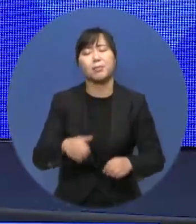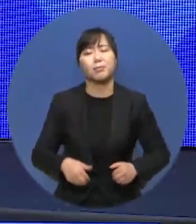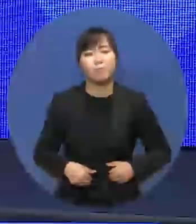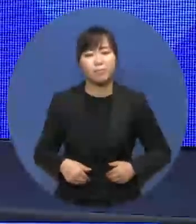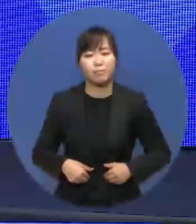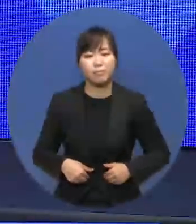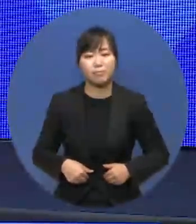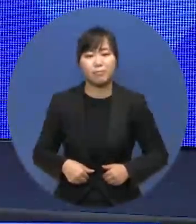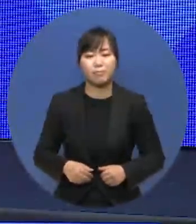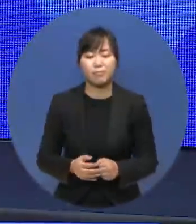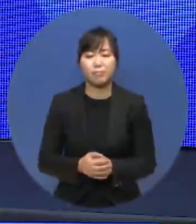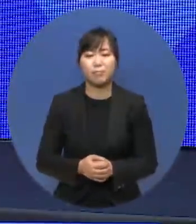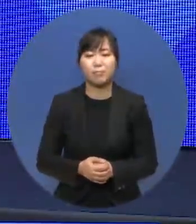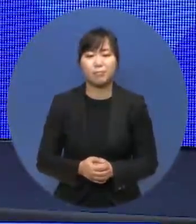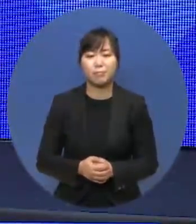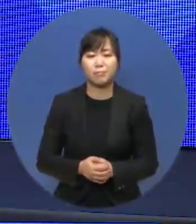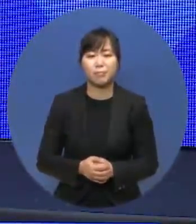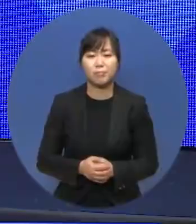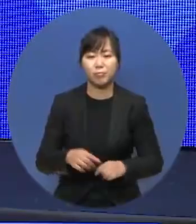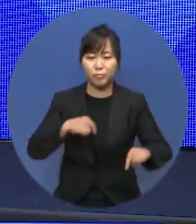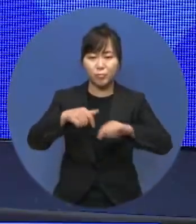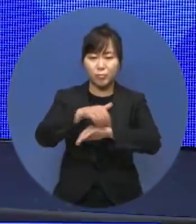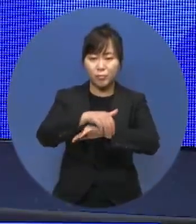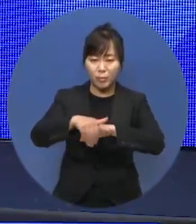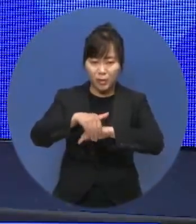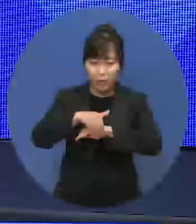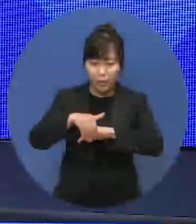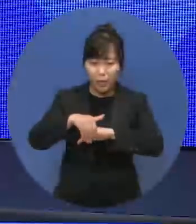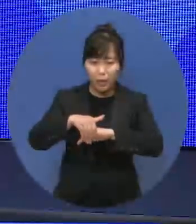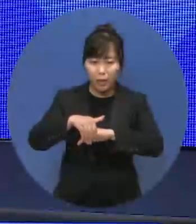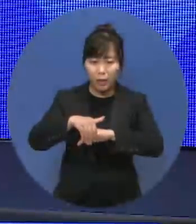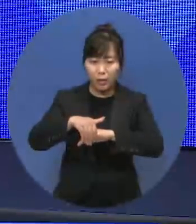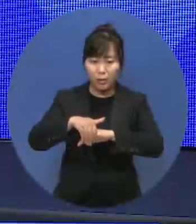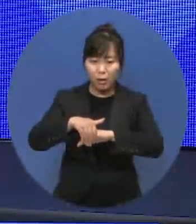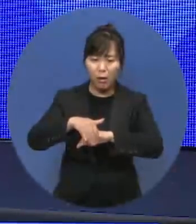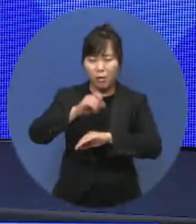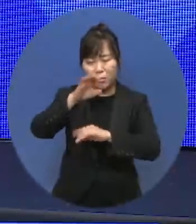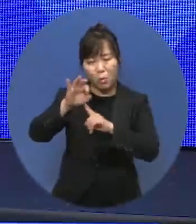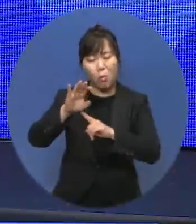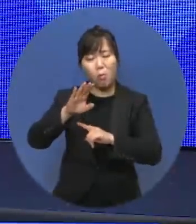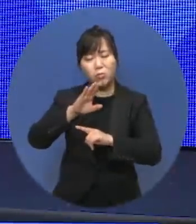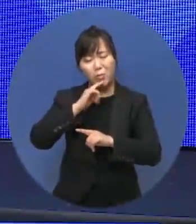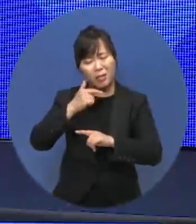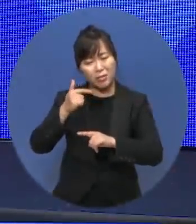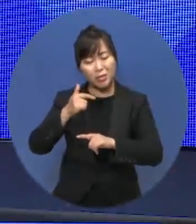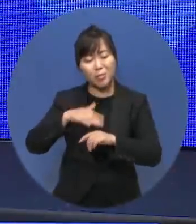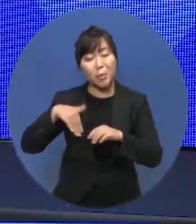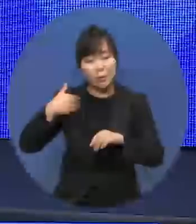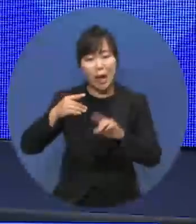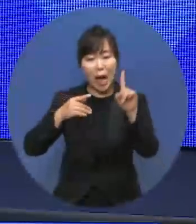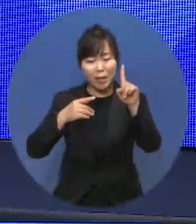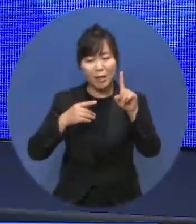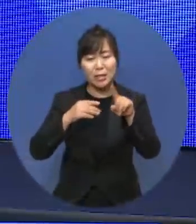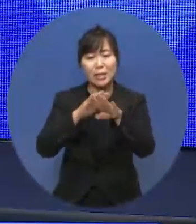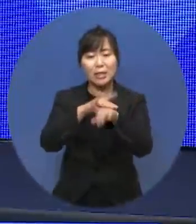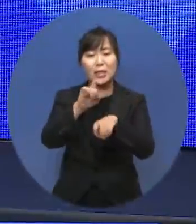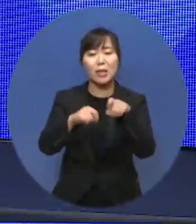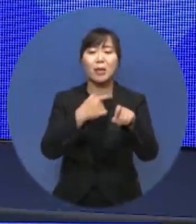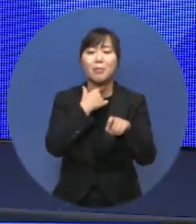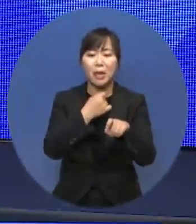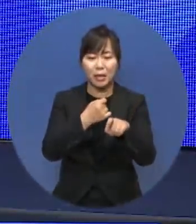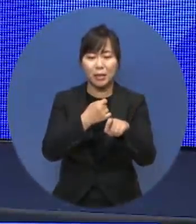같아요. 그래서 저는 정책적이라는 제언까지 이렇게 거창할지 모르지만 한 가지 좀